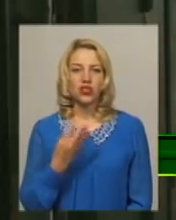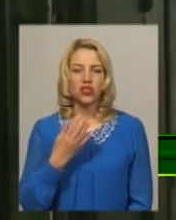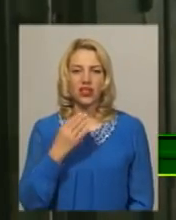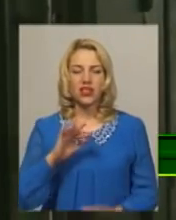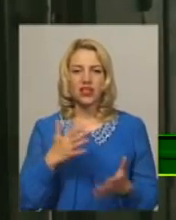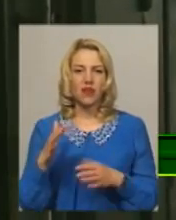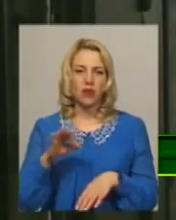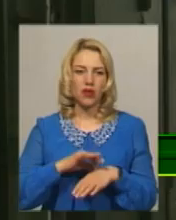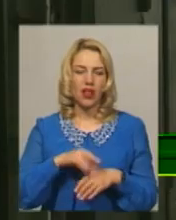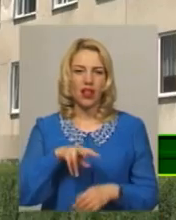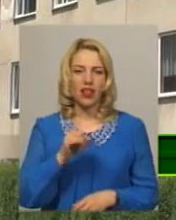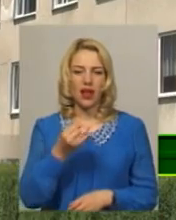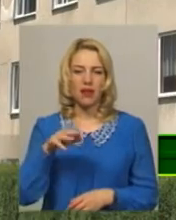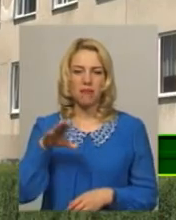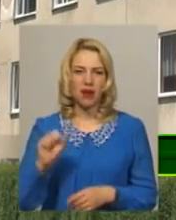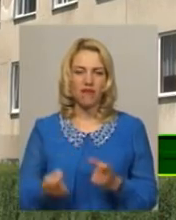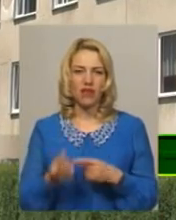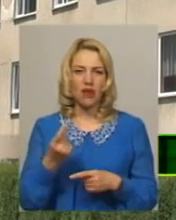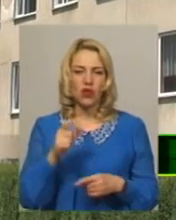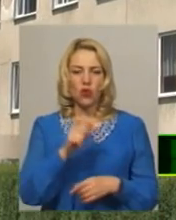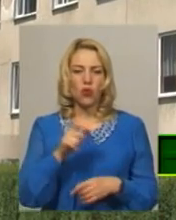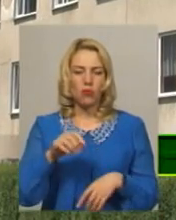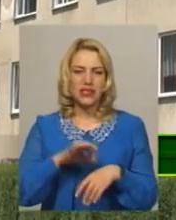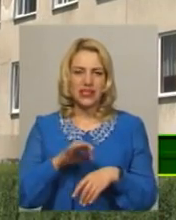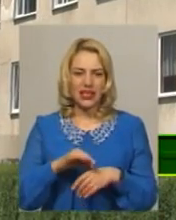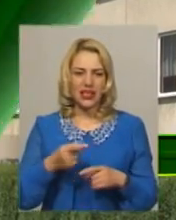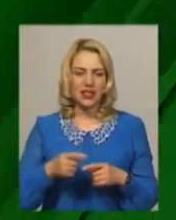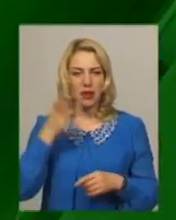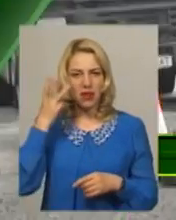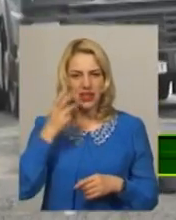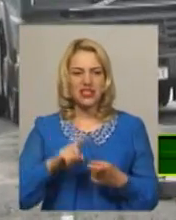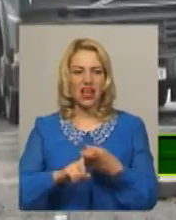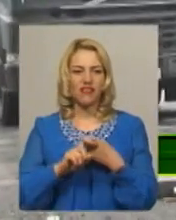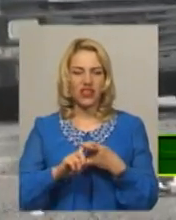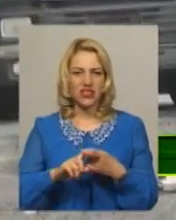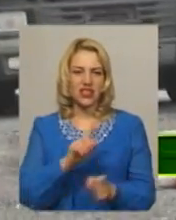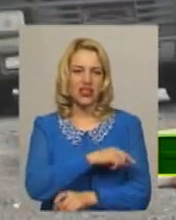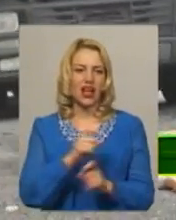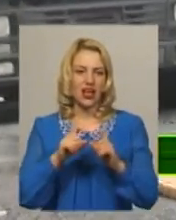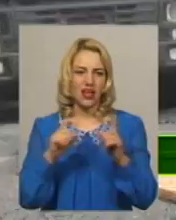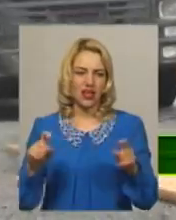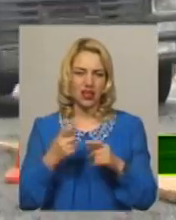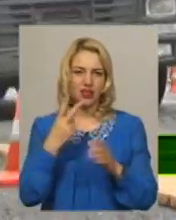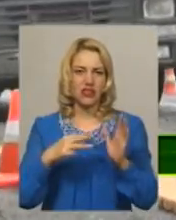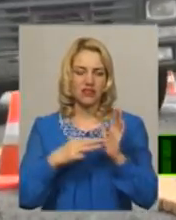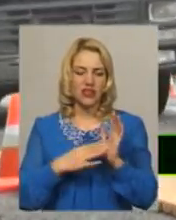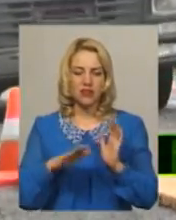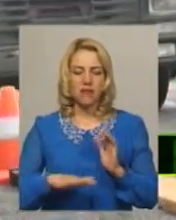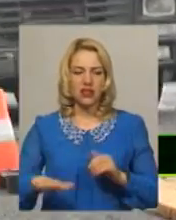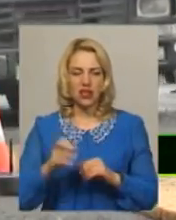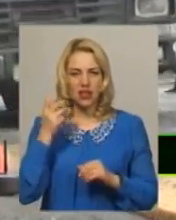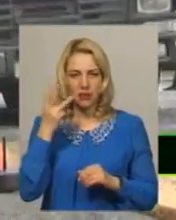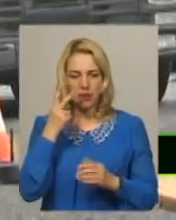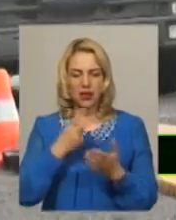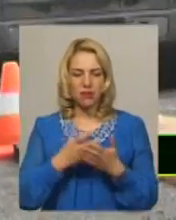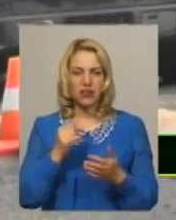14 випадків хвороби Лайма виявили у пацієнтів Хмельницької інфекційної лікарні. 28 майданчиків на Хмельниччині